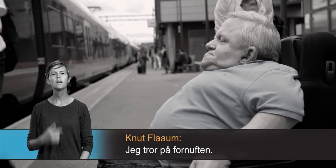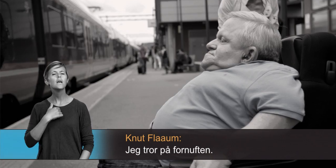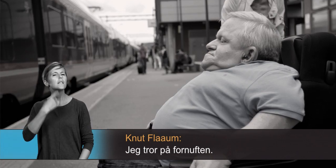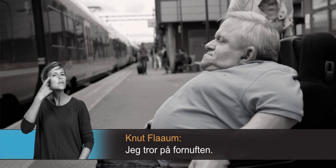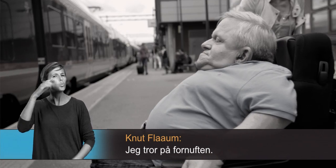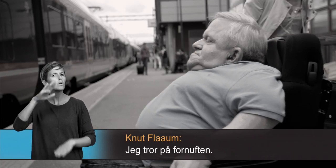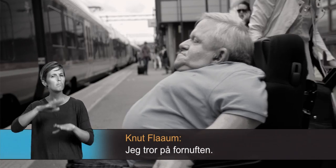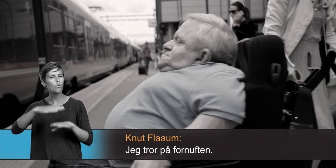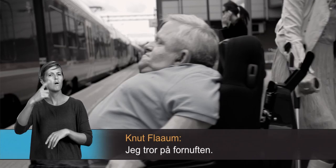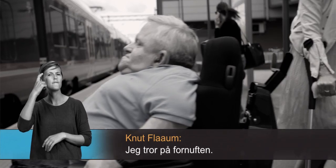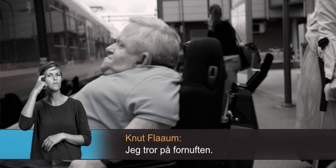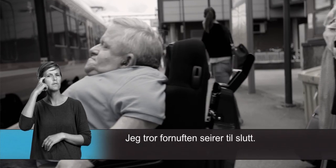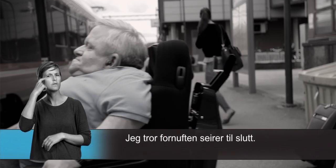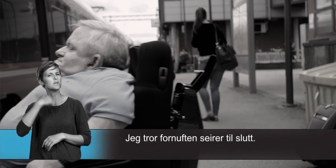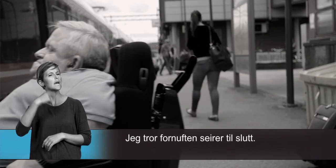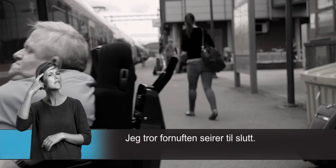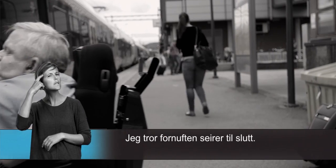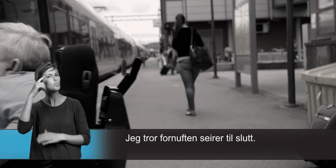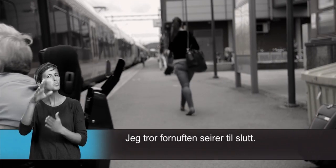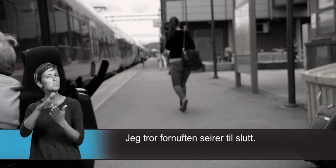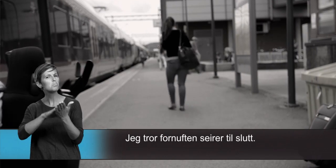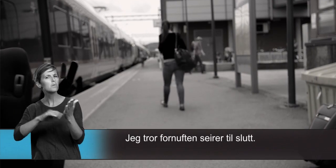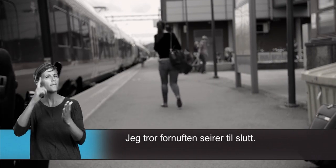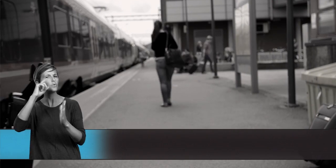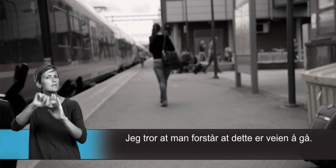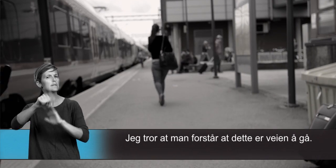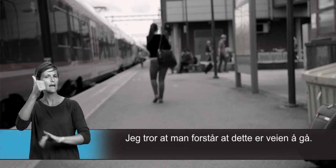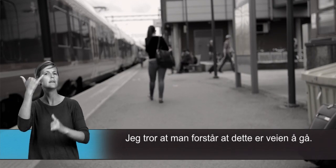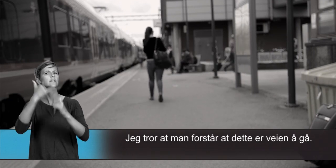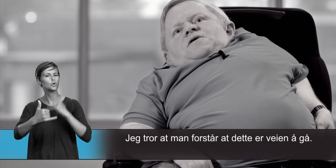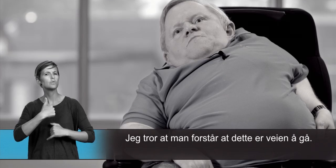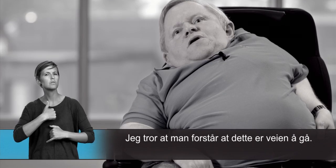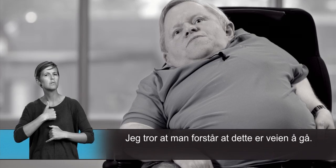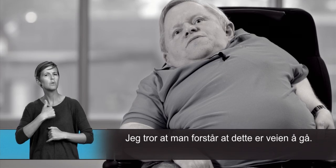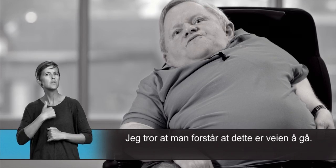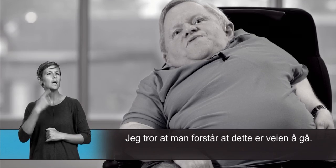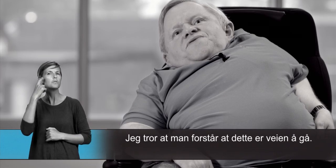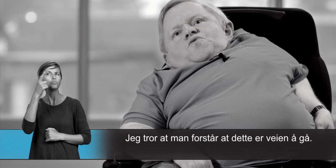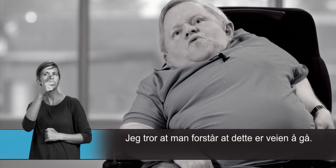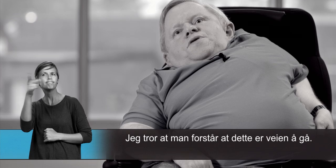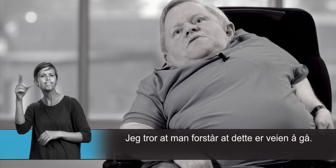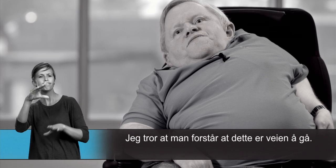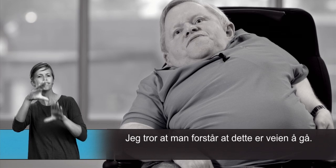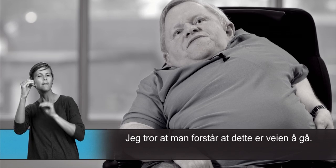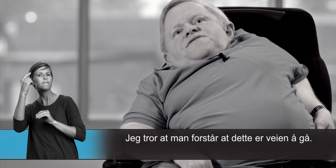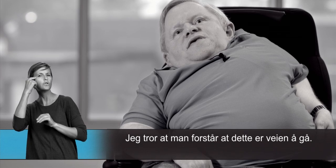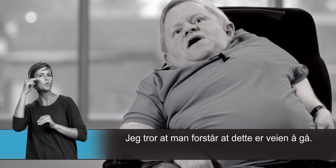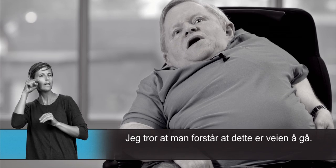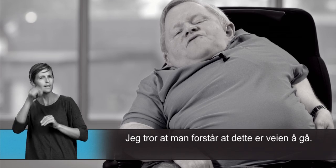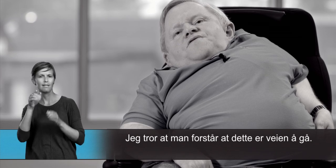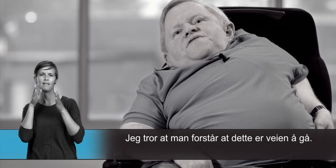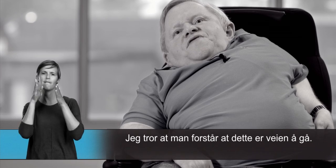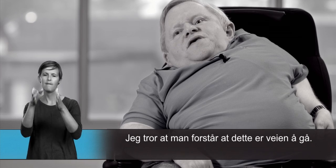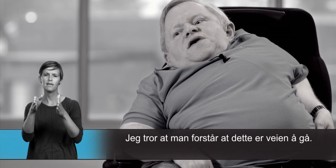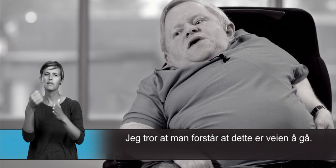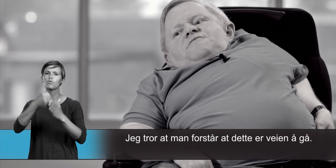Jeg tror på fornuften. Jeg tror fornuften seirer til slutt. Jeg tror at man forstår at dette